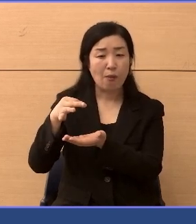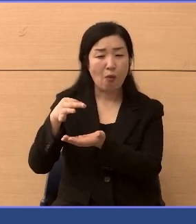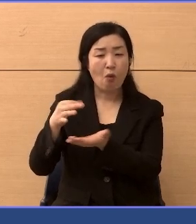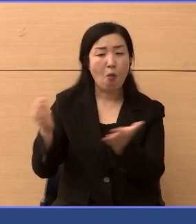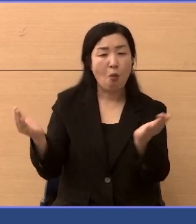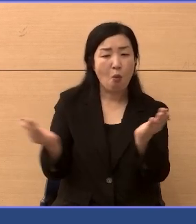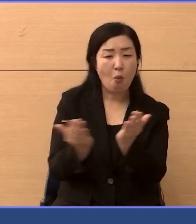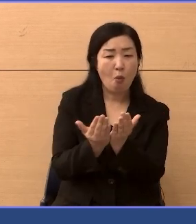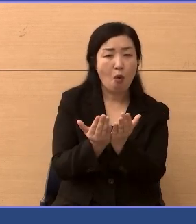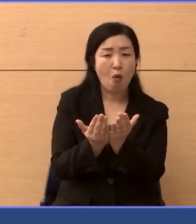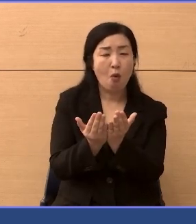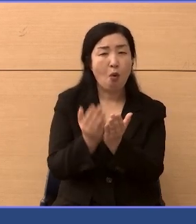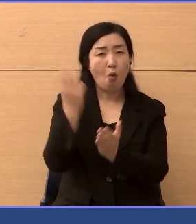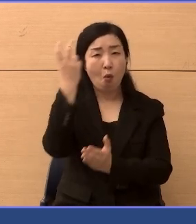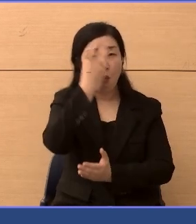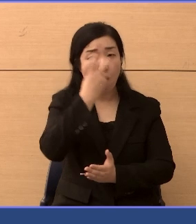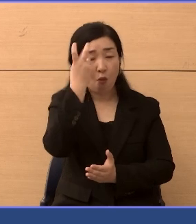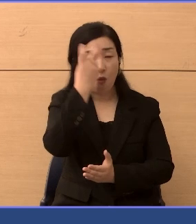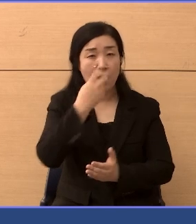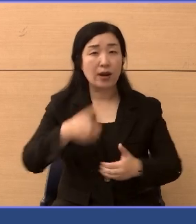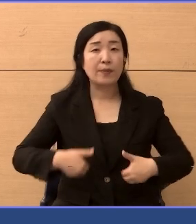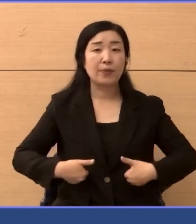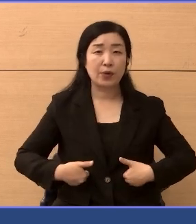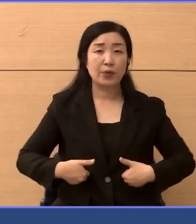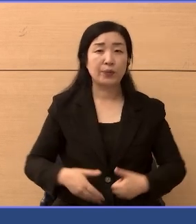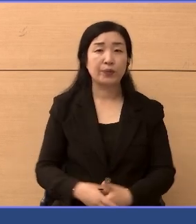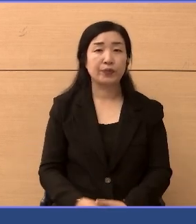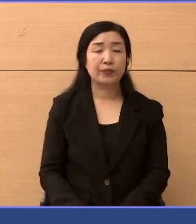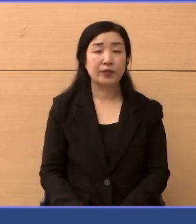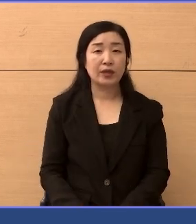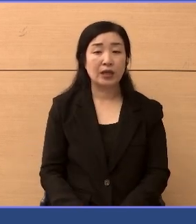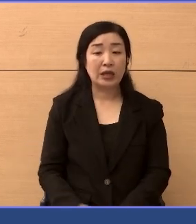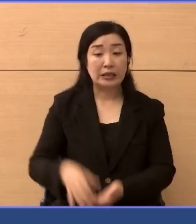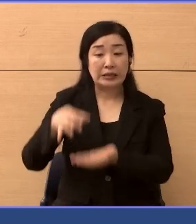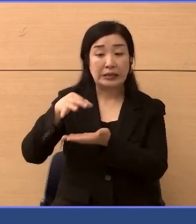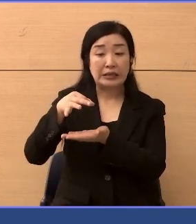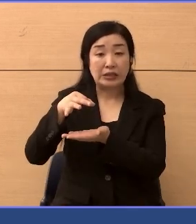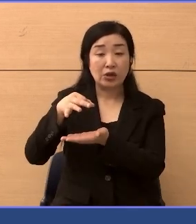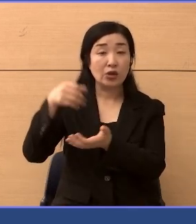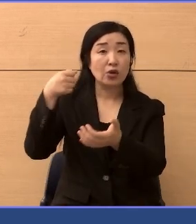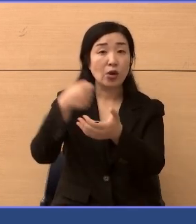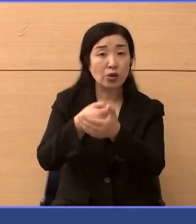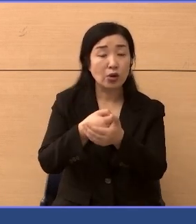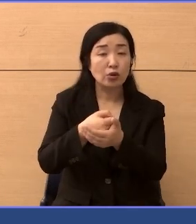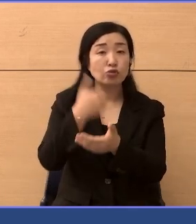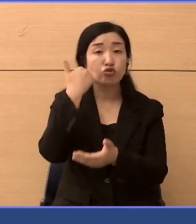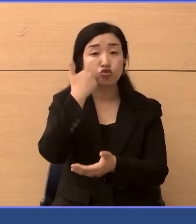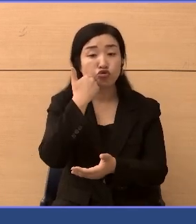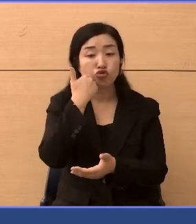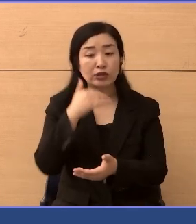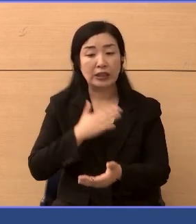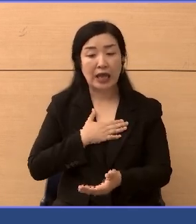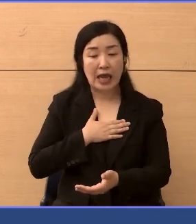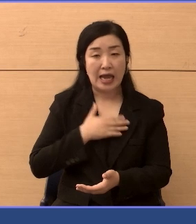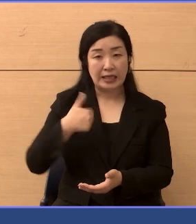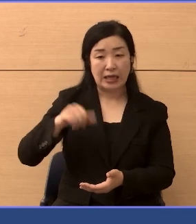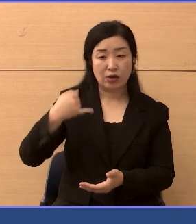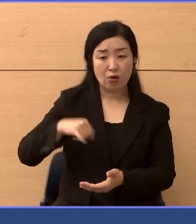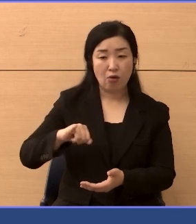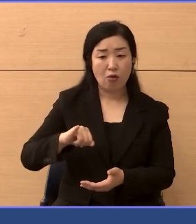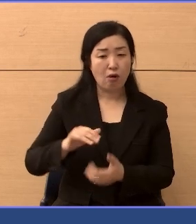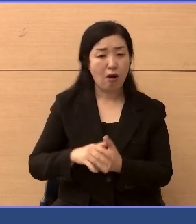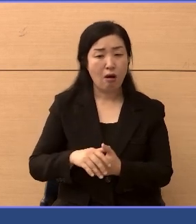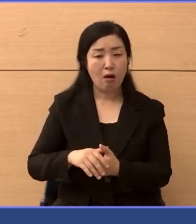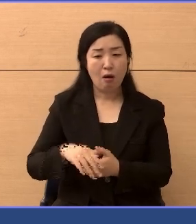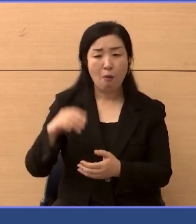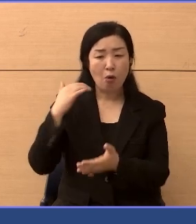부를 잘 responsibly 관리할 make 수 있도록 appropriate 하는 것이 financial 필요합니다. 이 decisions 재정적인 that 결정을 내 plans are 자녀가 in place to 제대로 make 세울 sure 수